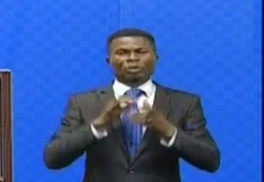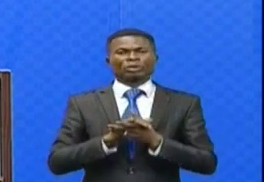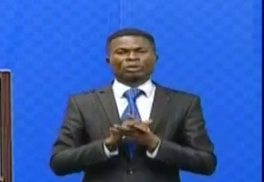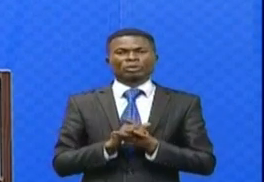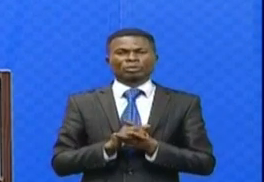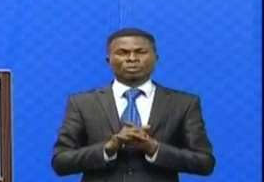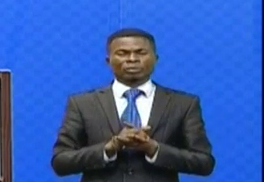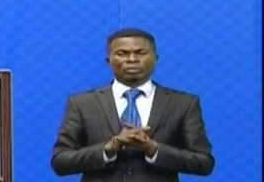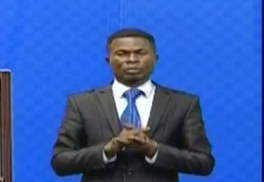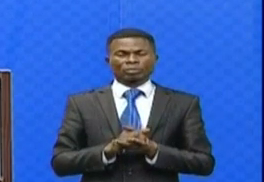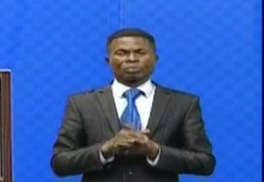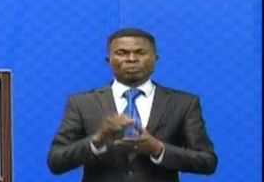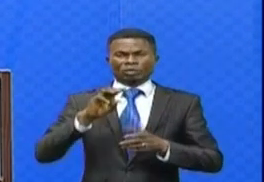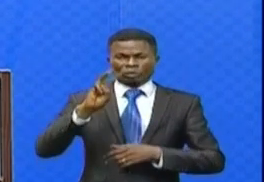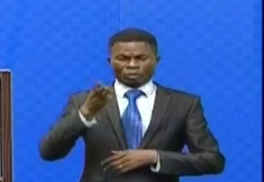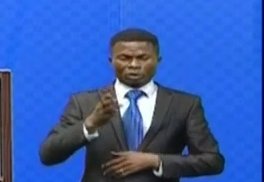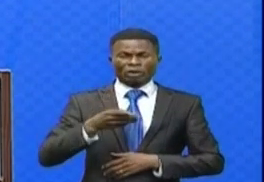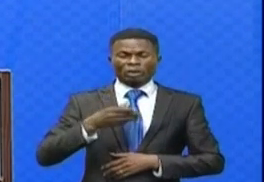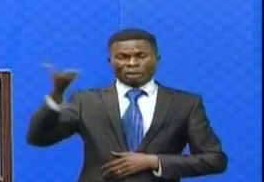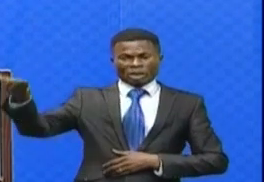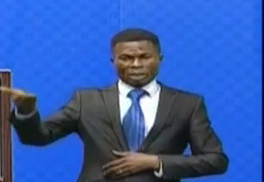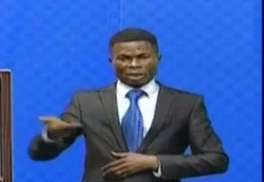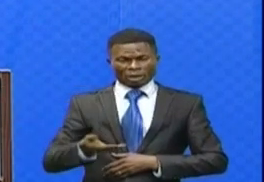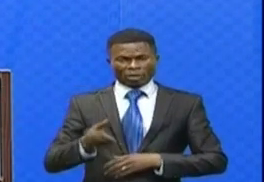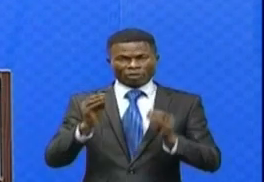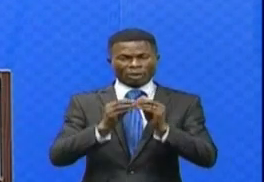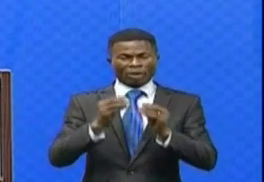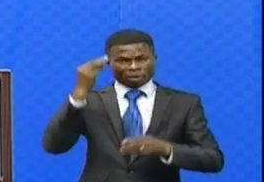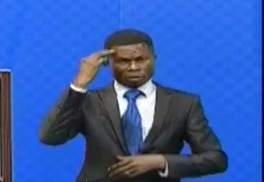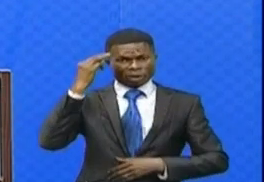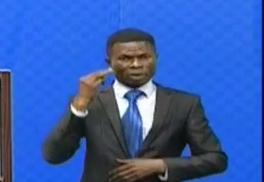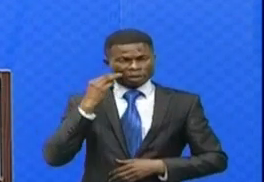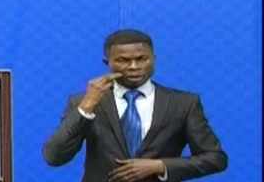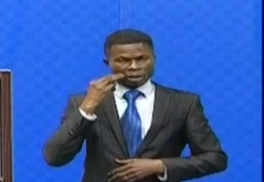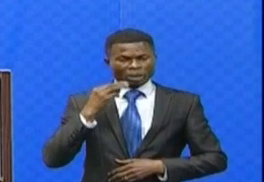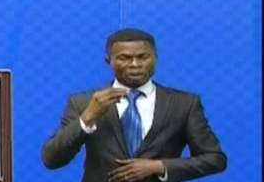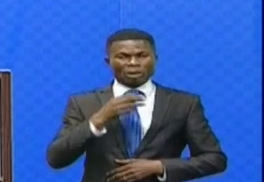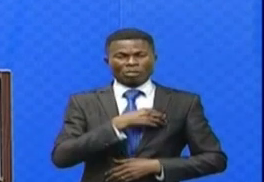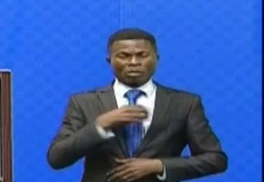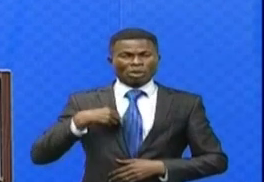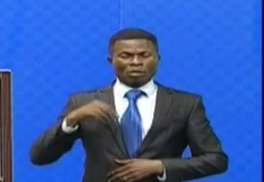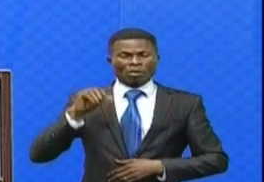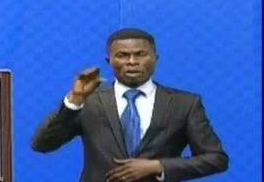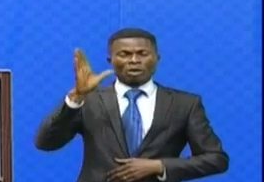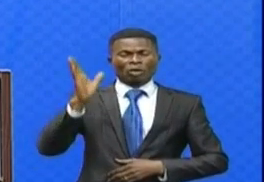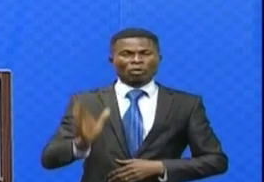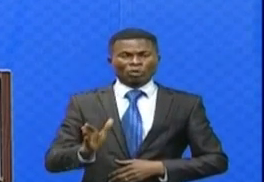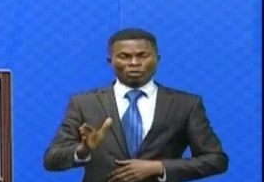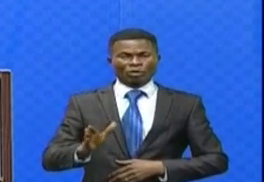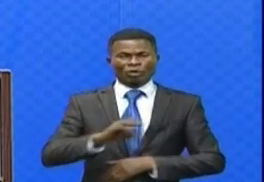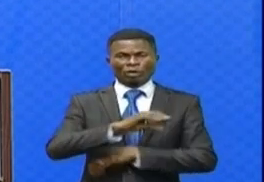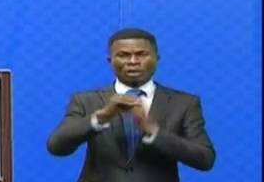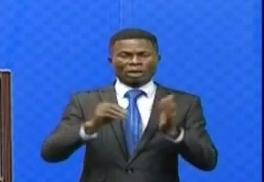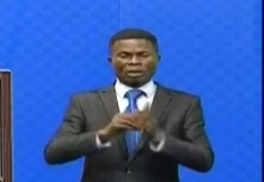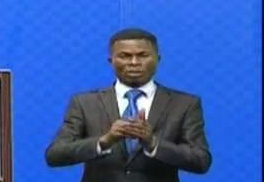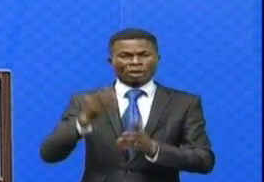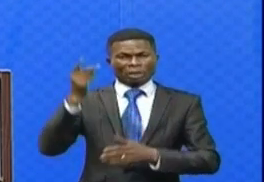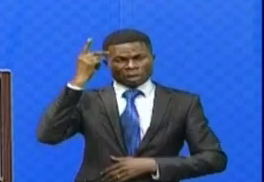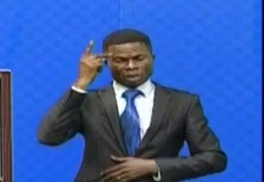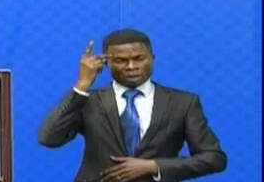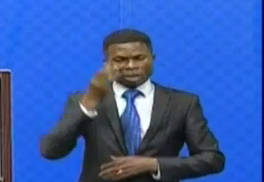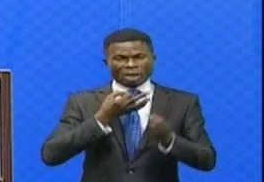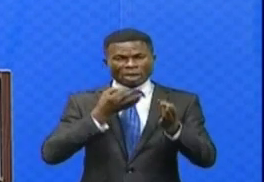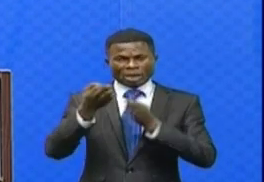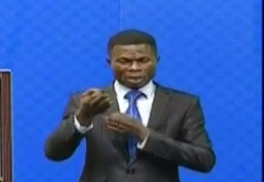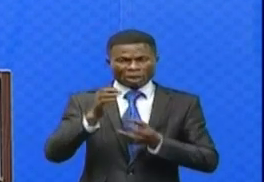intervenant en tant qu invité au conseil des ministres la gouverneur de la banque centrale du congo a fait l'économie de